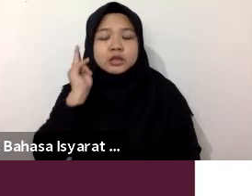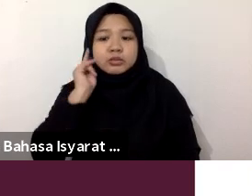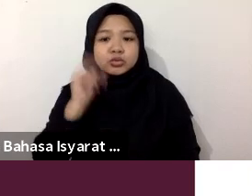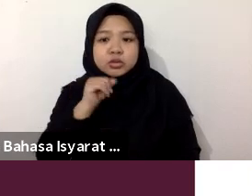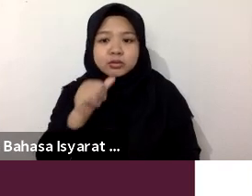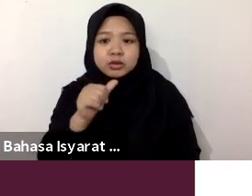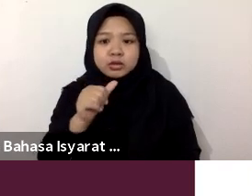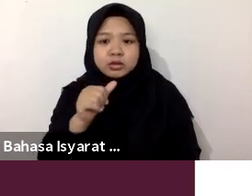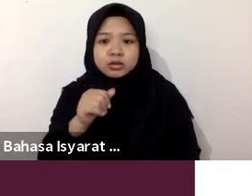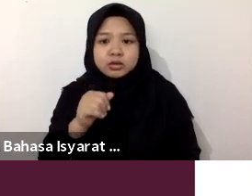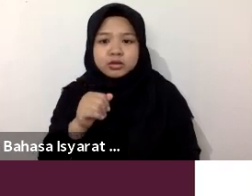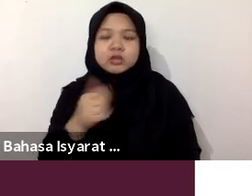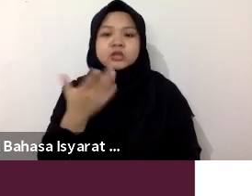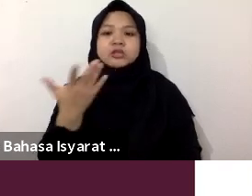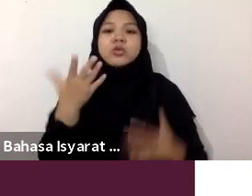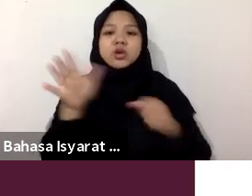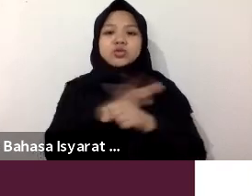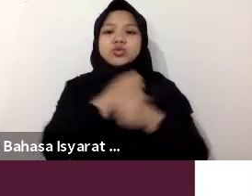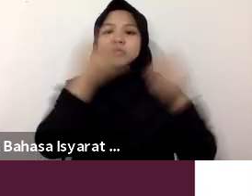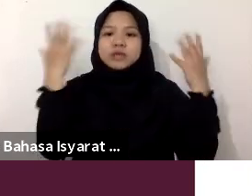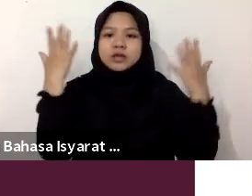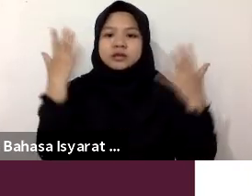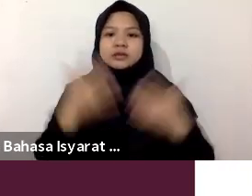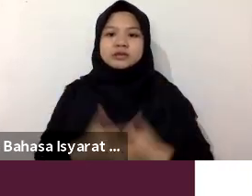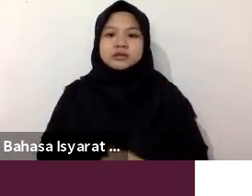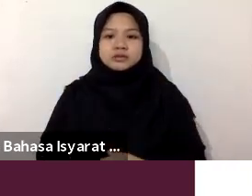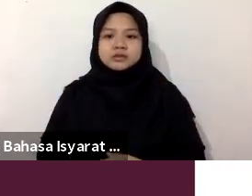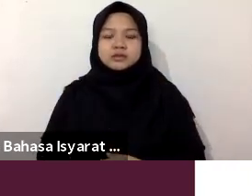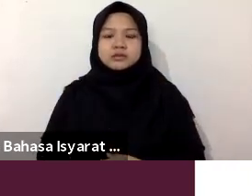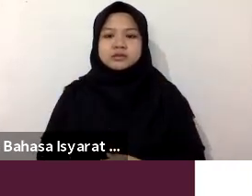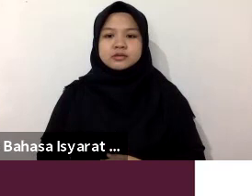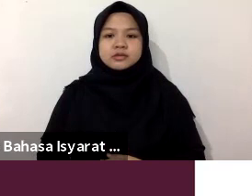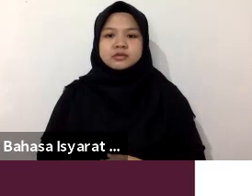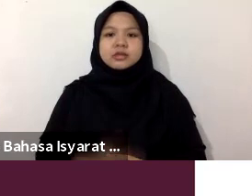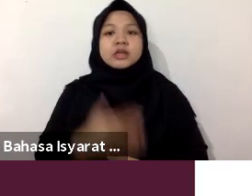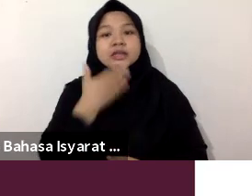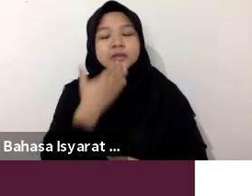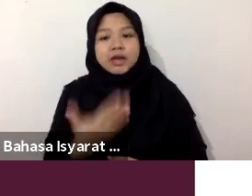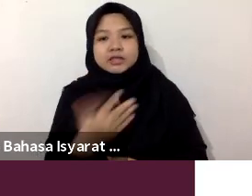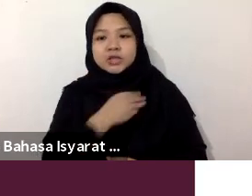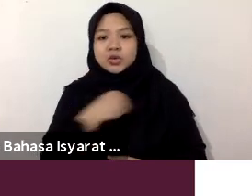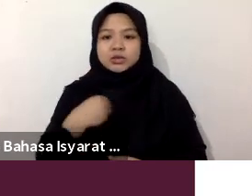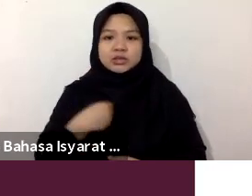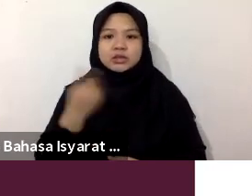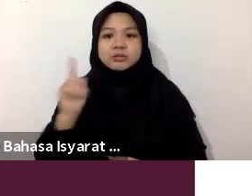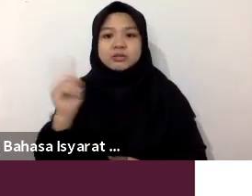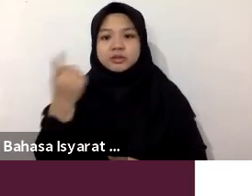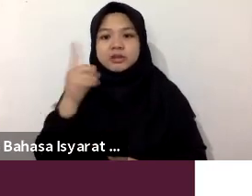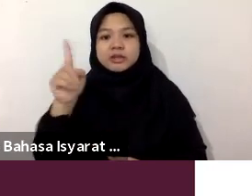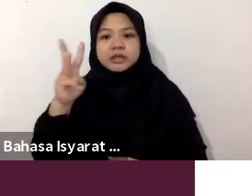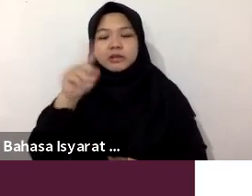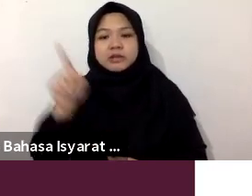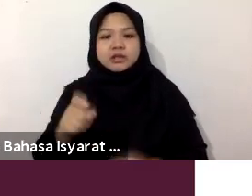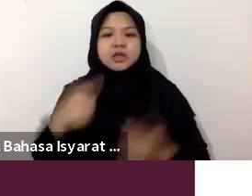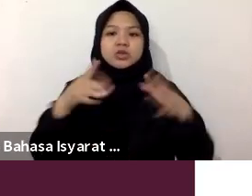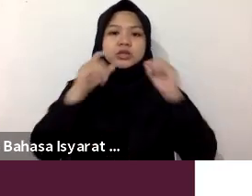ini. Semoga cukup jelas jawaban saya. Ya, nuhun dok. Ini yang tadi pertama 3 pertanyaan sudah